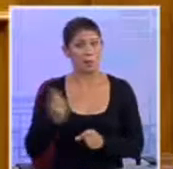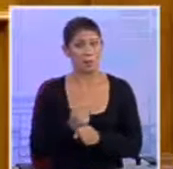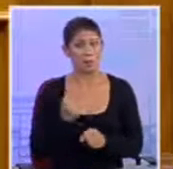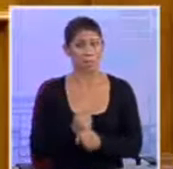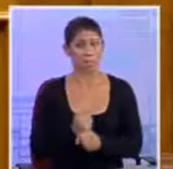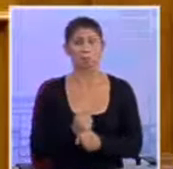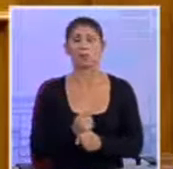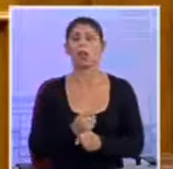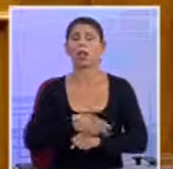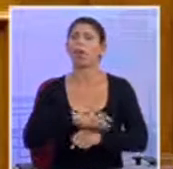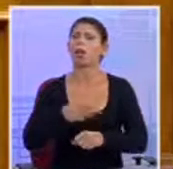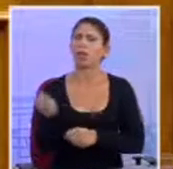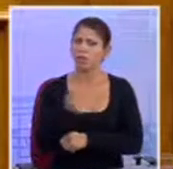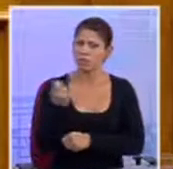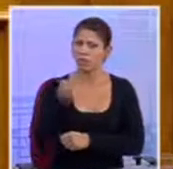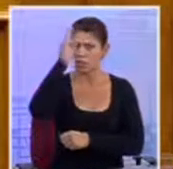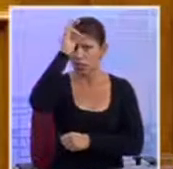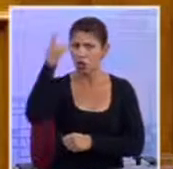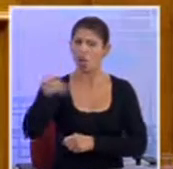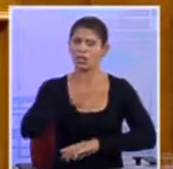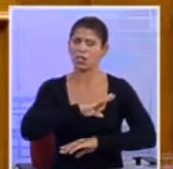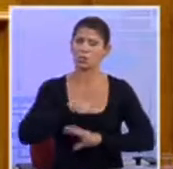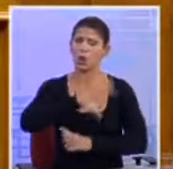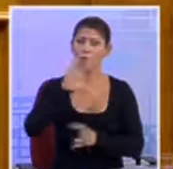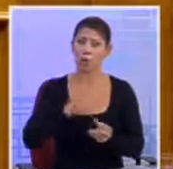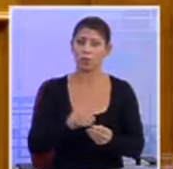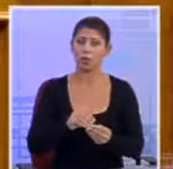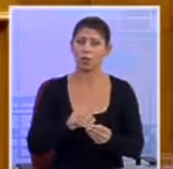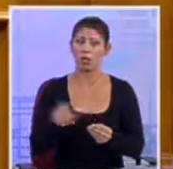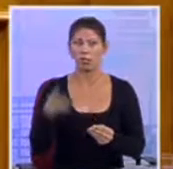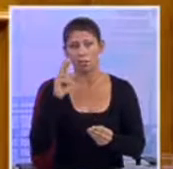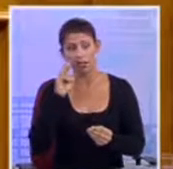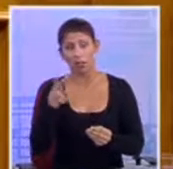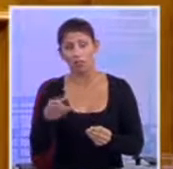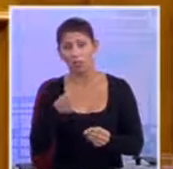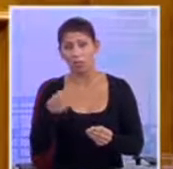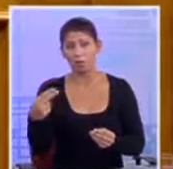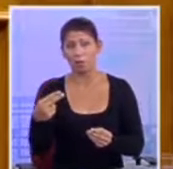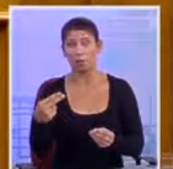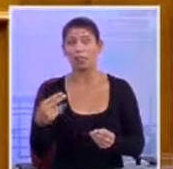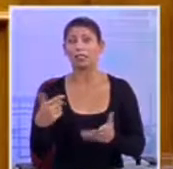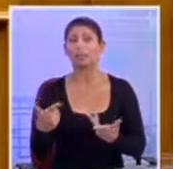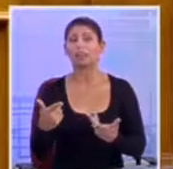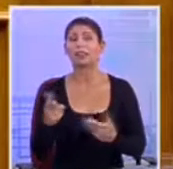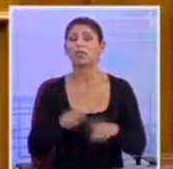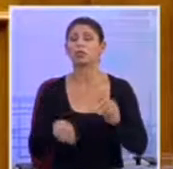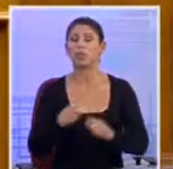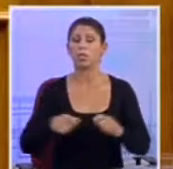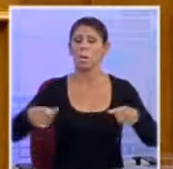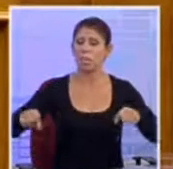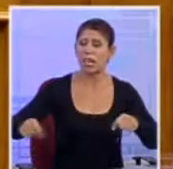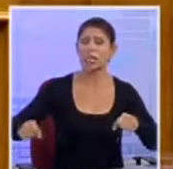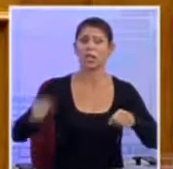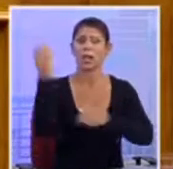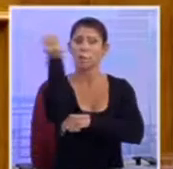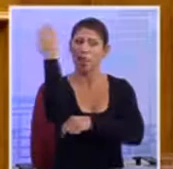στα σώματα ασφαλείας, πάλι θα παρέπεμπα να δουν την κατάσταση στο θέμα της συντήρησης των μηχανών και των περιπολικών